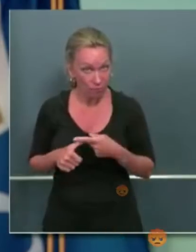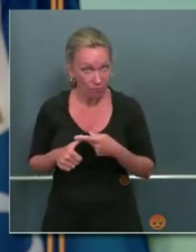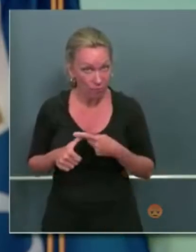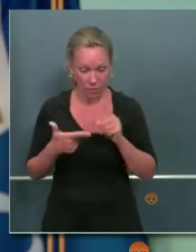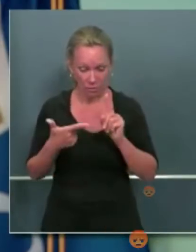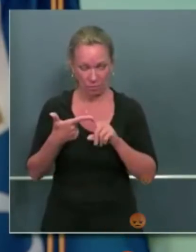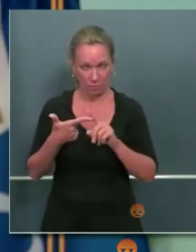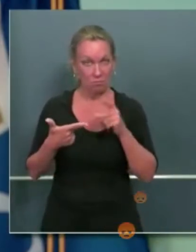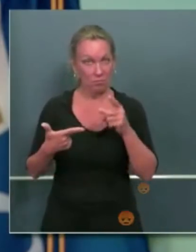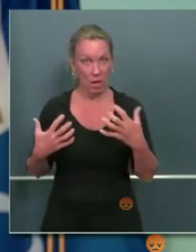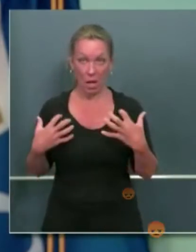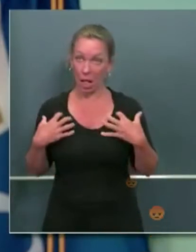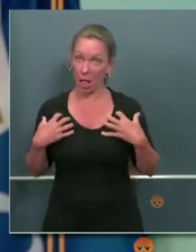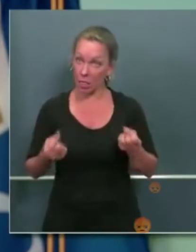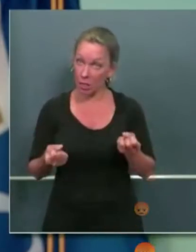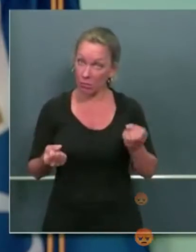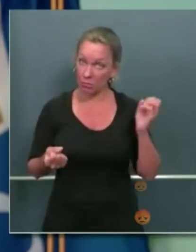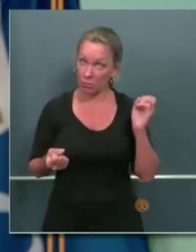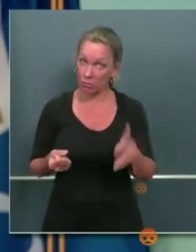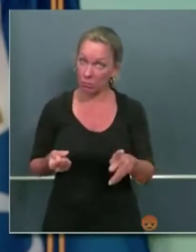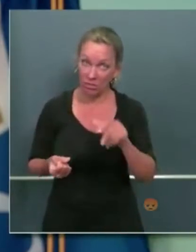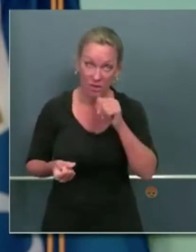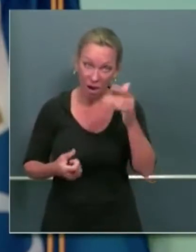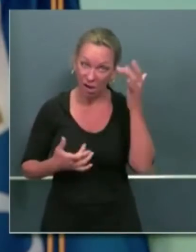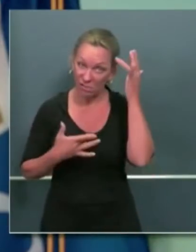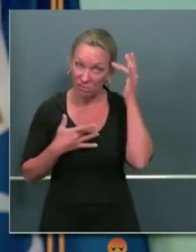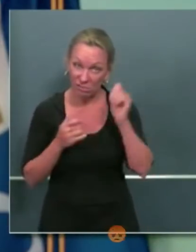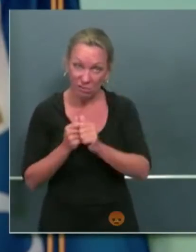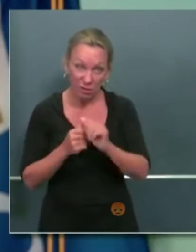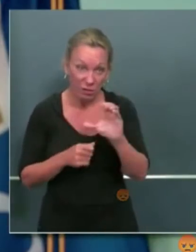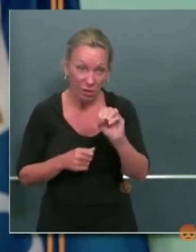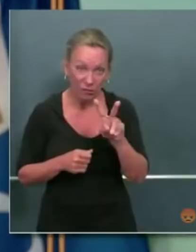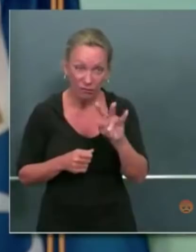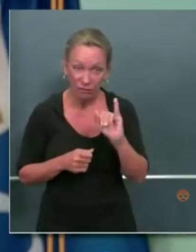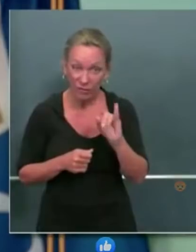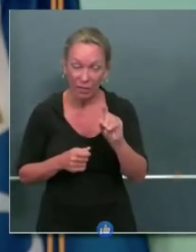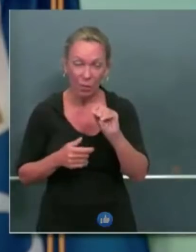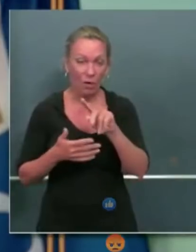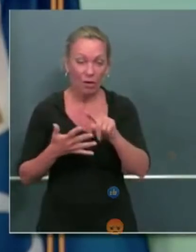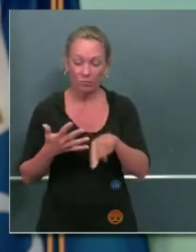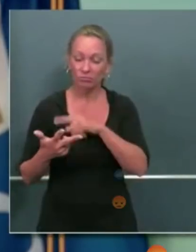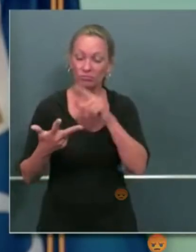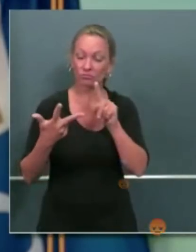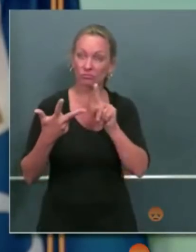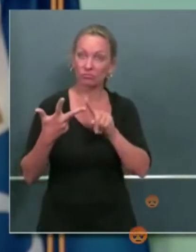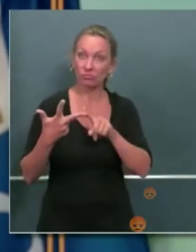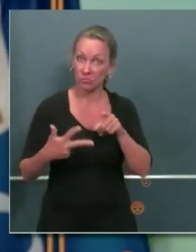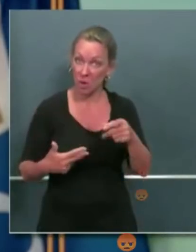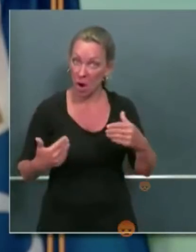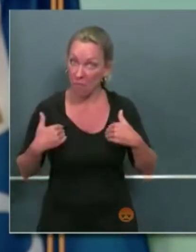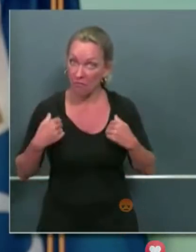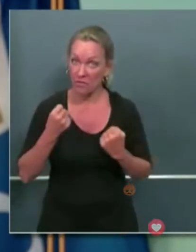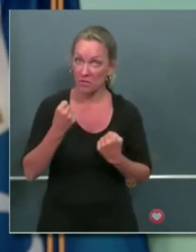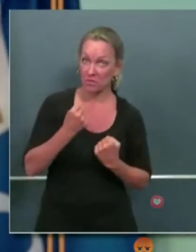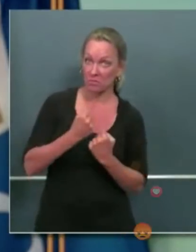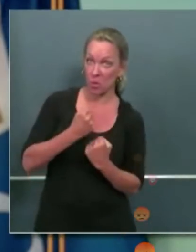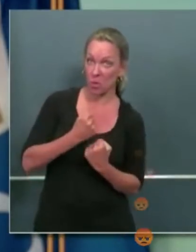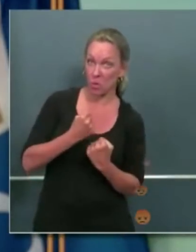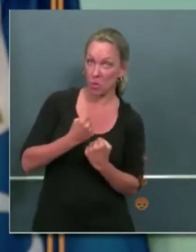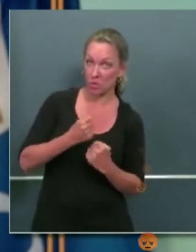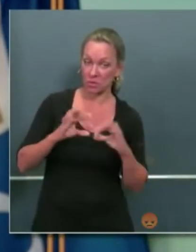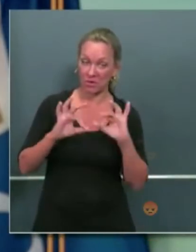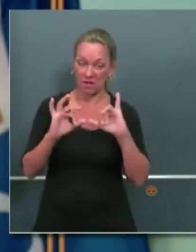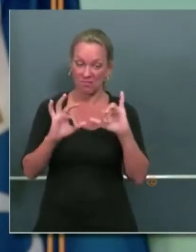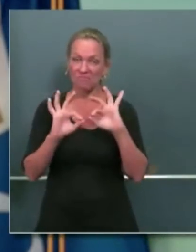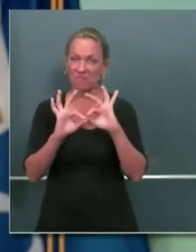các tù nhân từ nơi này qua nơi khác area of cũng concern. That có những said, cách we are working và to cái quan trọng là work through the medical có một screening số tù nhân and